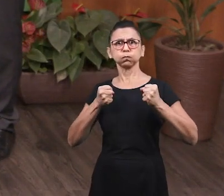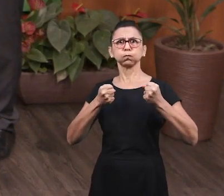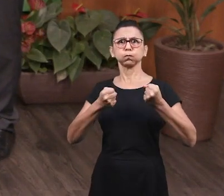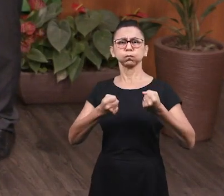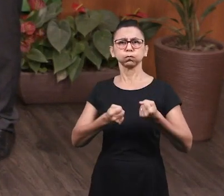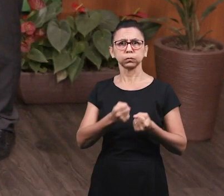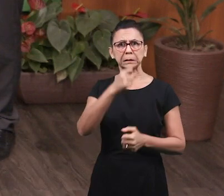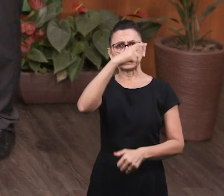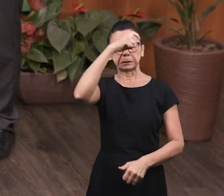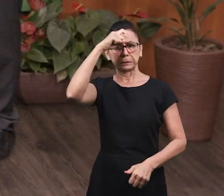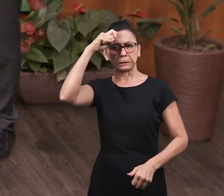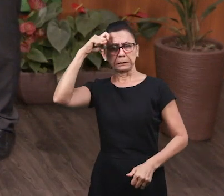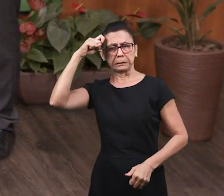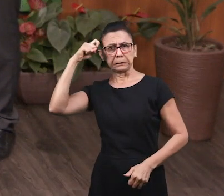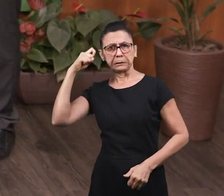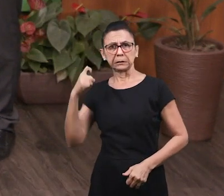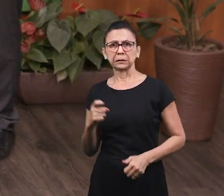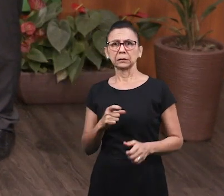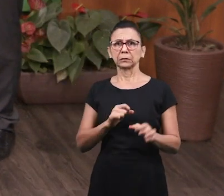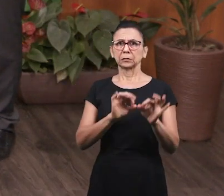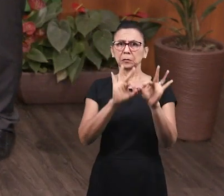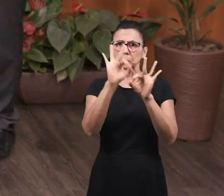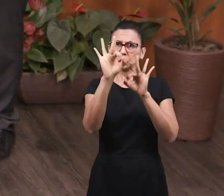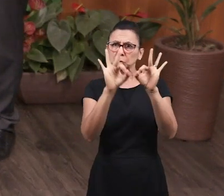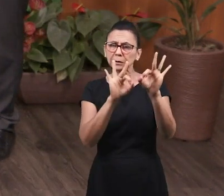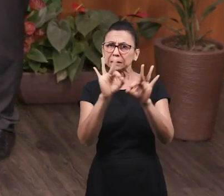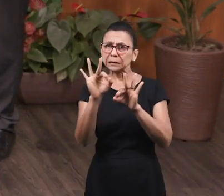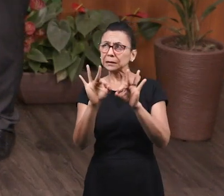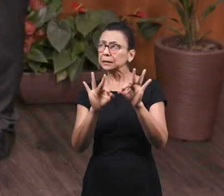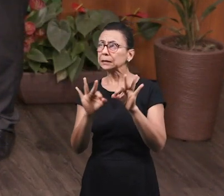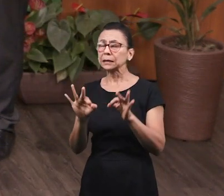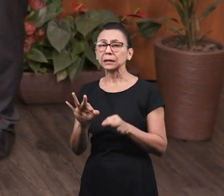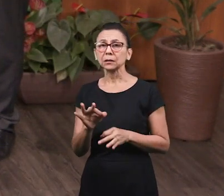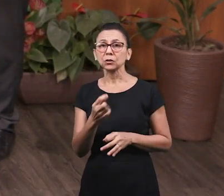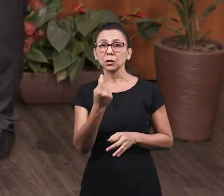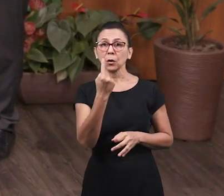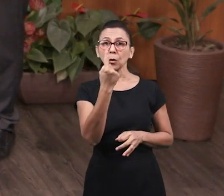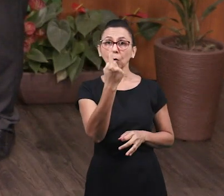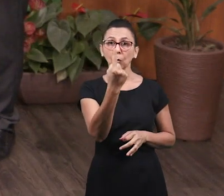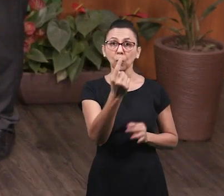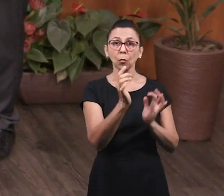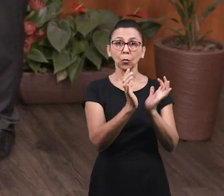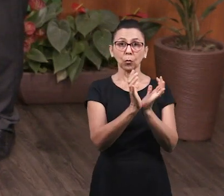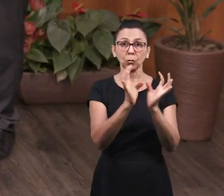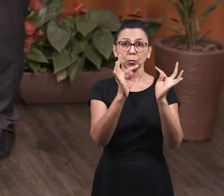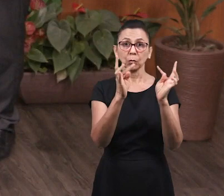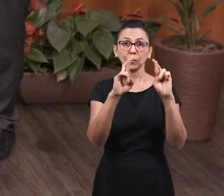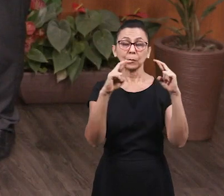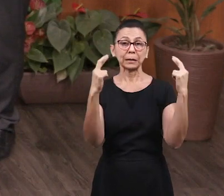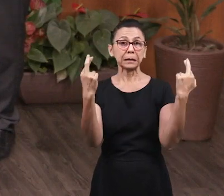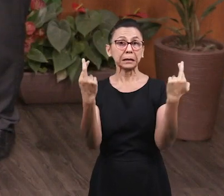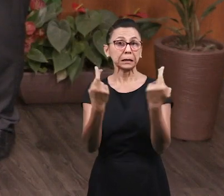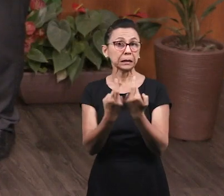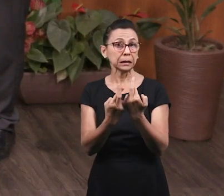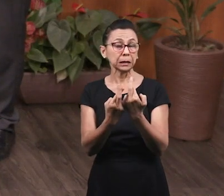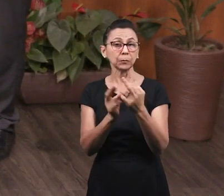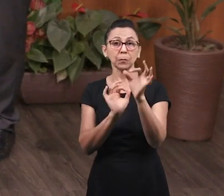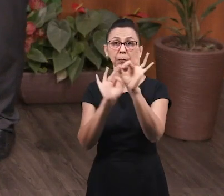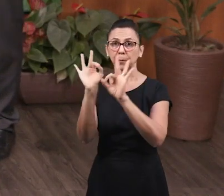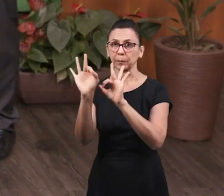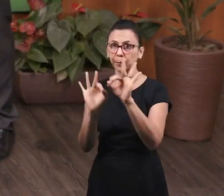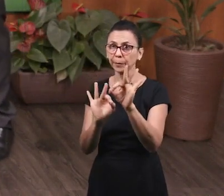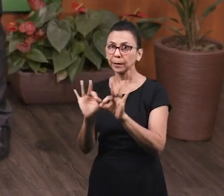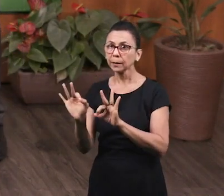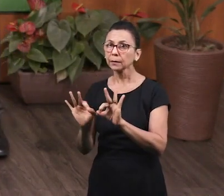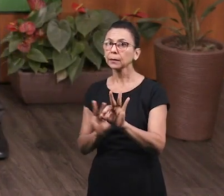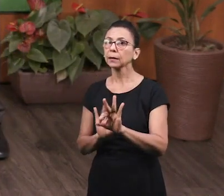grand effort. Tout avait un ordre révélé. Il y avait une tribu dédiée à ce service, qu'étaient